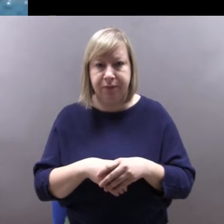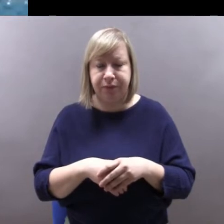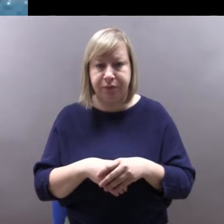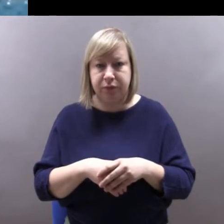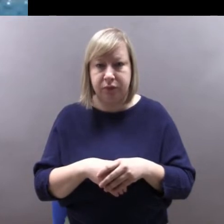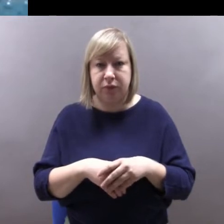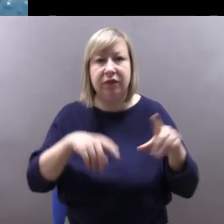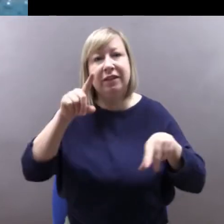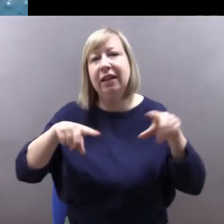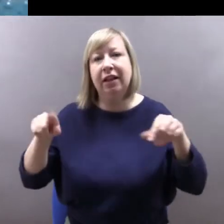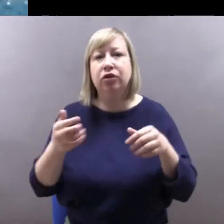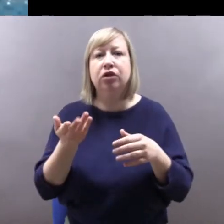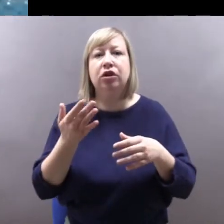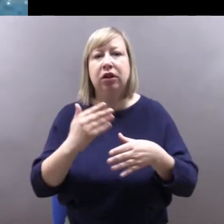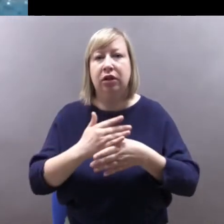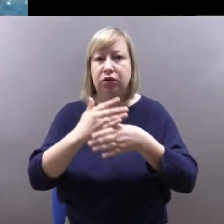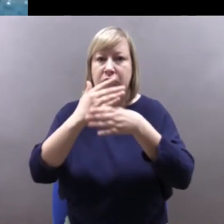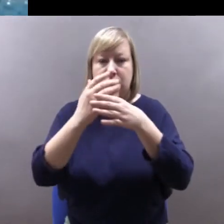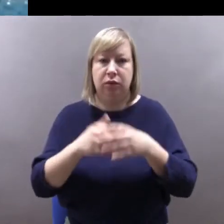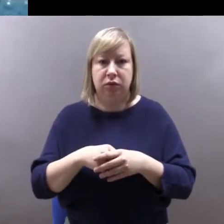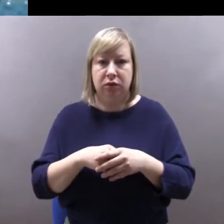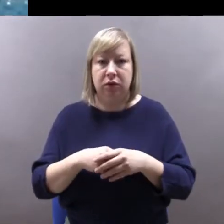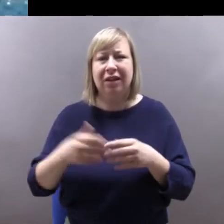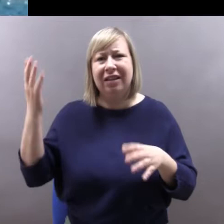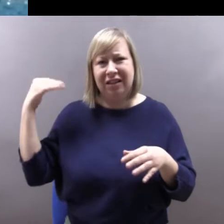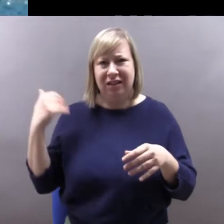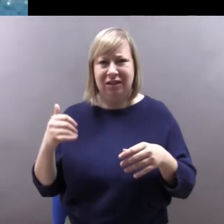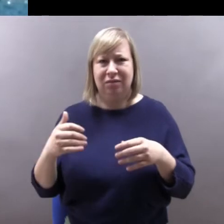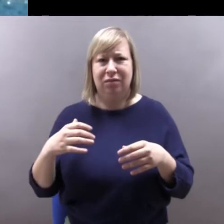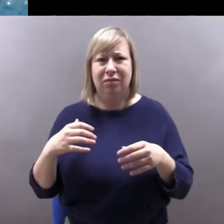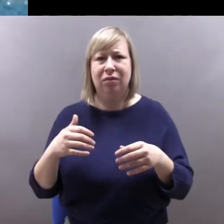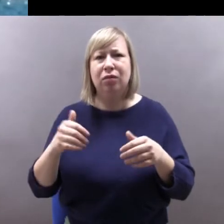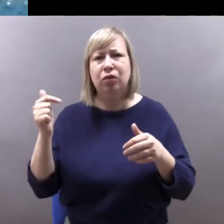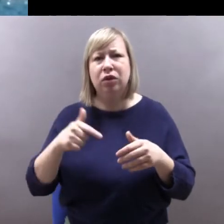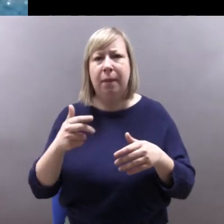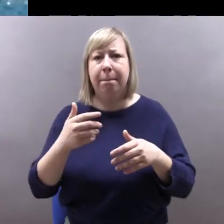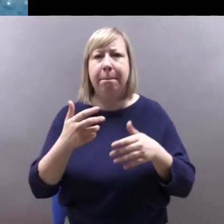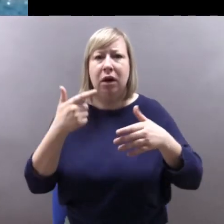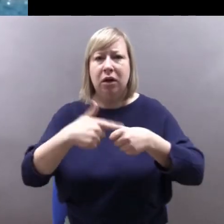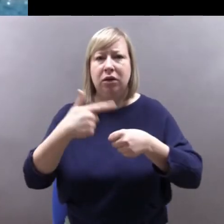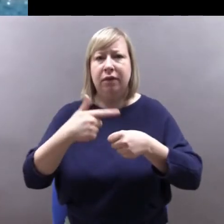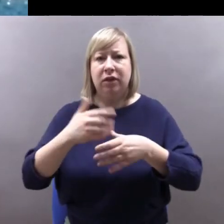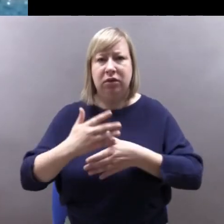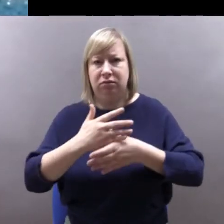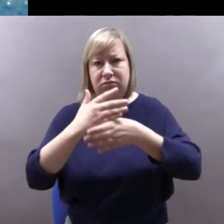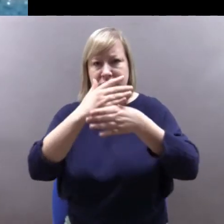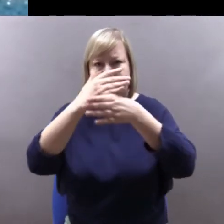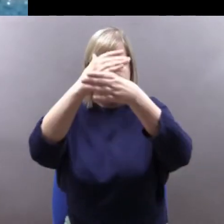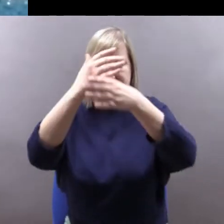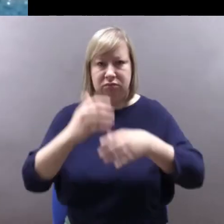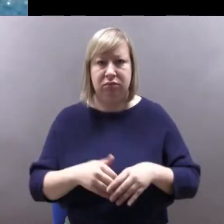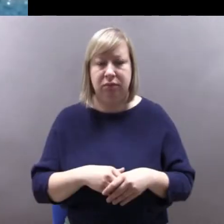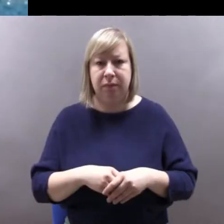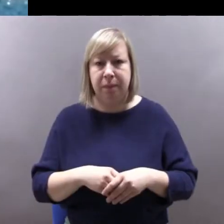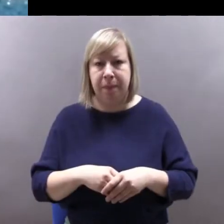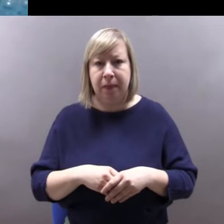zależy, ile jest stopni do pokonania, bo kiedyś miałam do pokonania 20 schodów. To